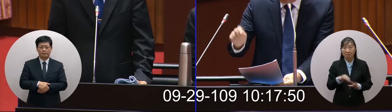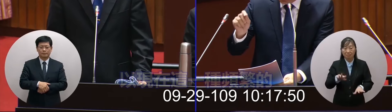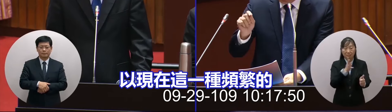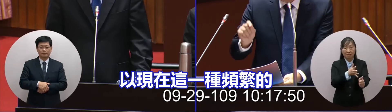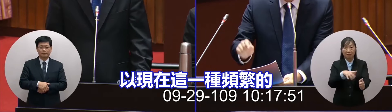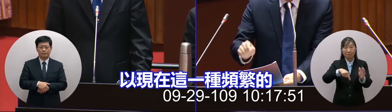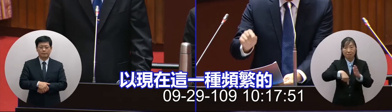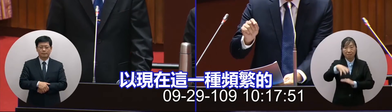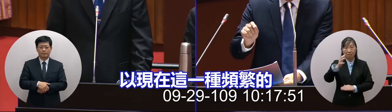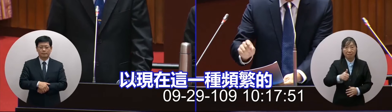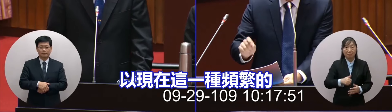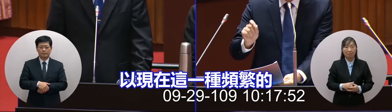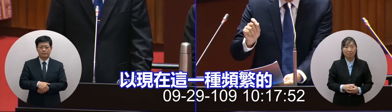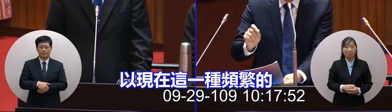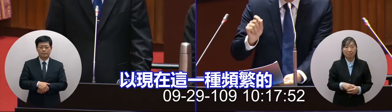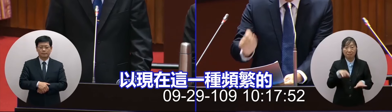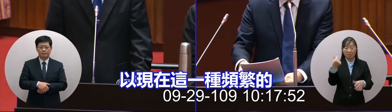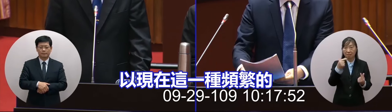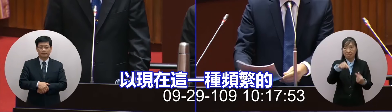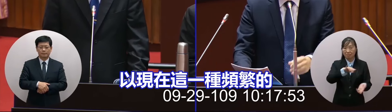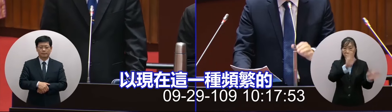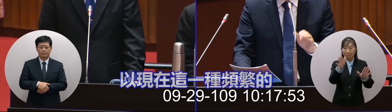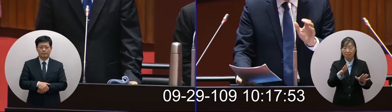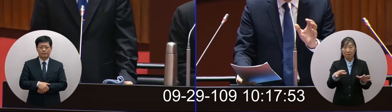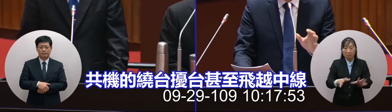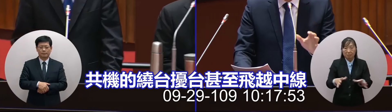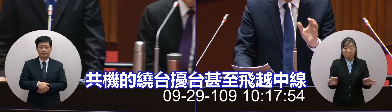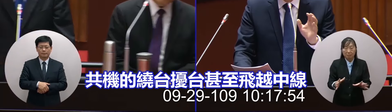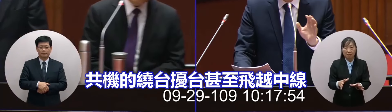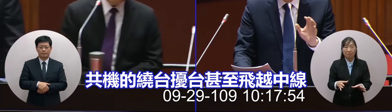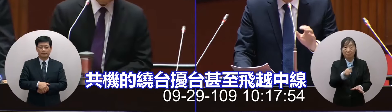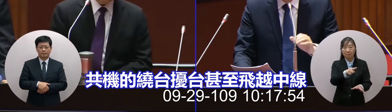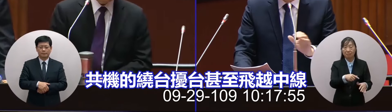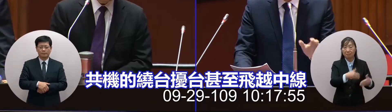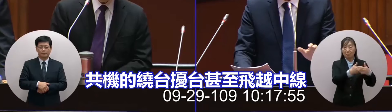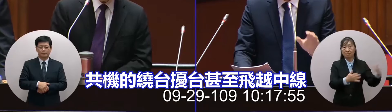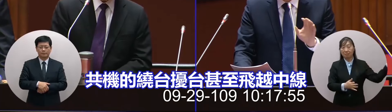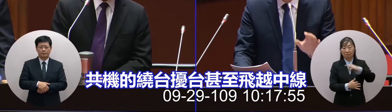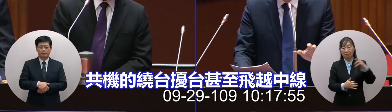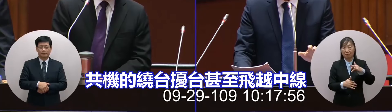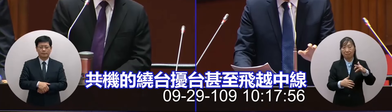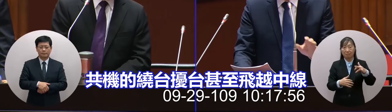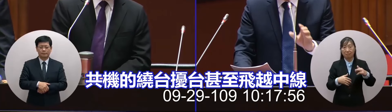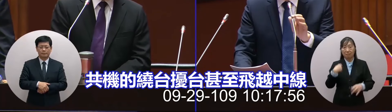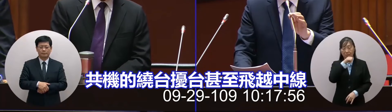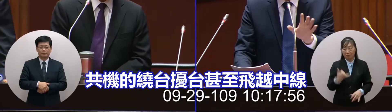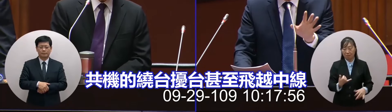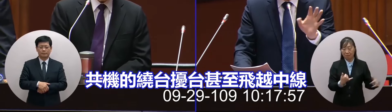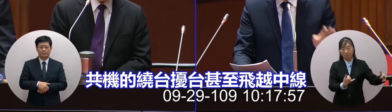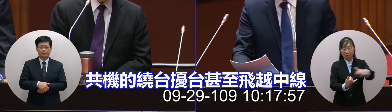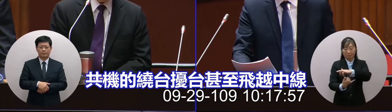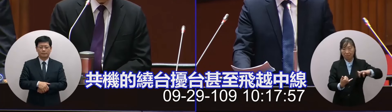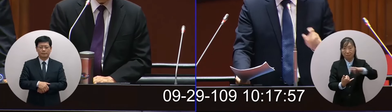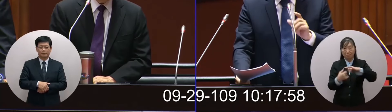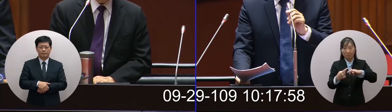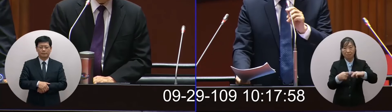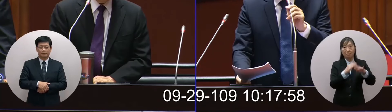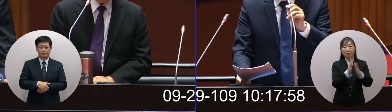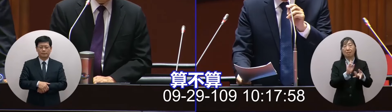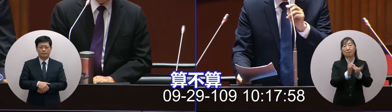是那以现在这一种频繁的共机的绕台、扰台，甚至飞越中